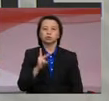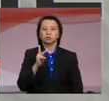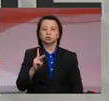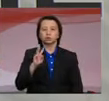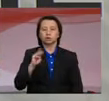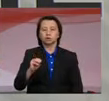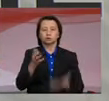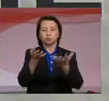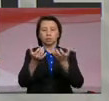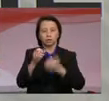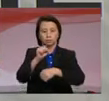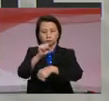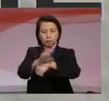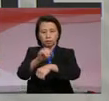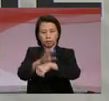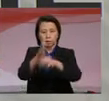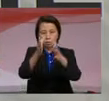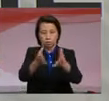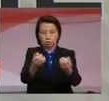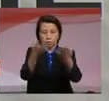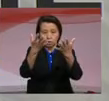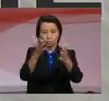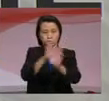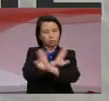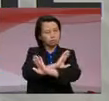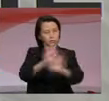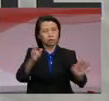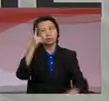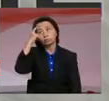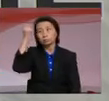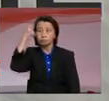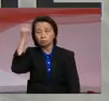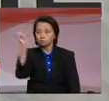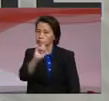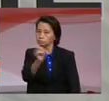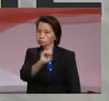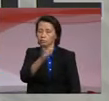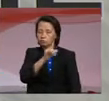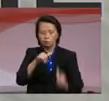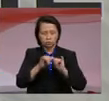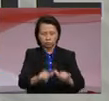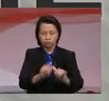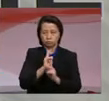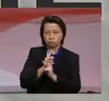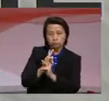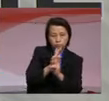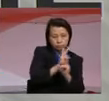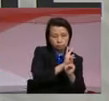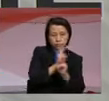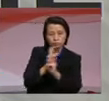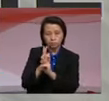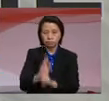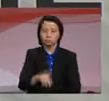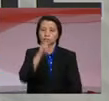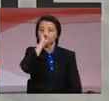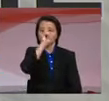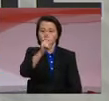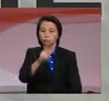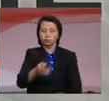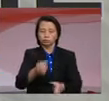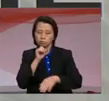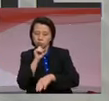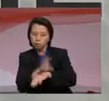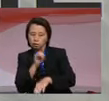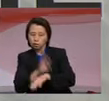Kementerian Kesihatan ingin menasihatkan orang ramai agar tidak leka dan terus kekal berwaspada. Pastikan saranan